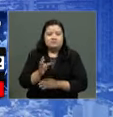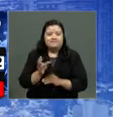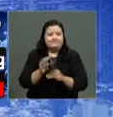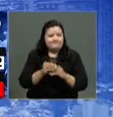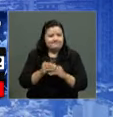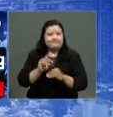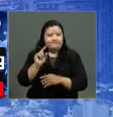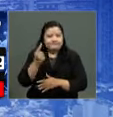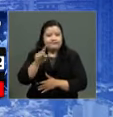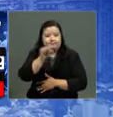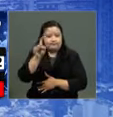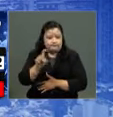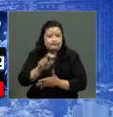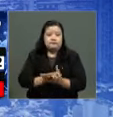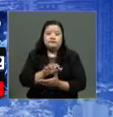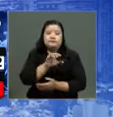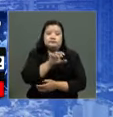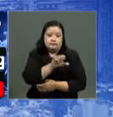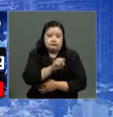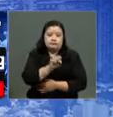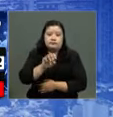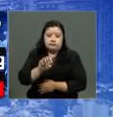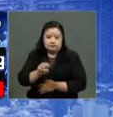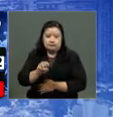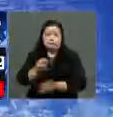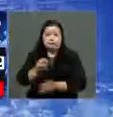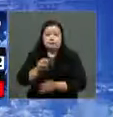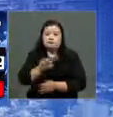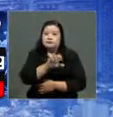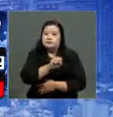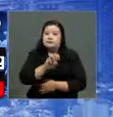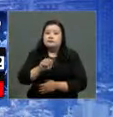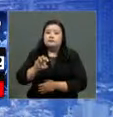และก็ในส่วนของผมก็น่าจะจบอยู่ในการรายงานประจำสัปดาห์ประมาณนี้ครับครับผมระยะสอบถามเพิ่มเติมนะหลายท่านยังคงสงสัยอยากให้ยามสกุลสัญญาล่ะแต่อยากให้เขาอีกสักครั้งหนึ่งว่าSMSอ่า Message